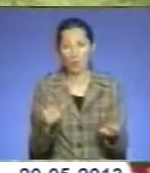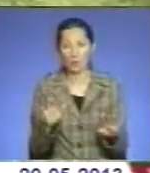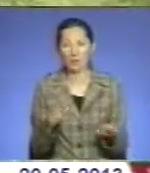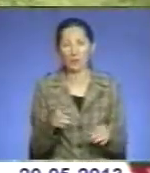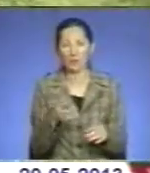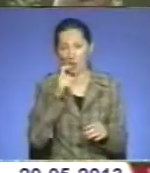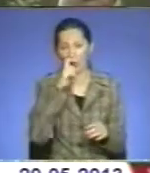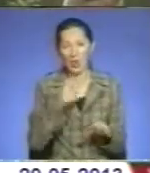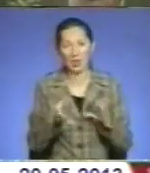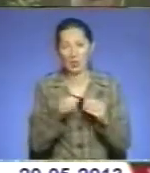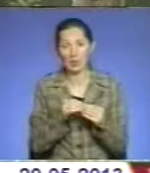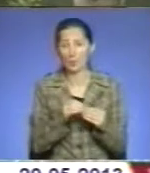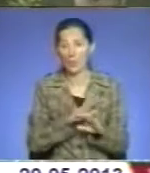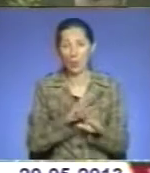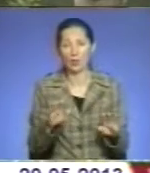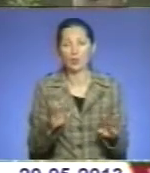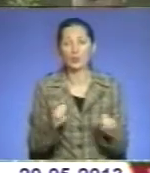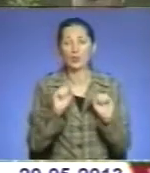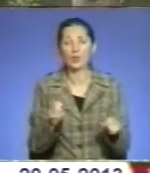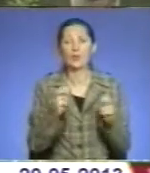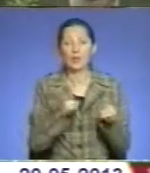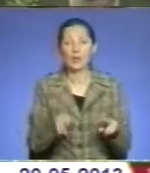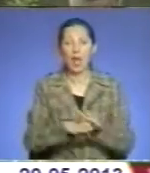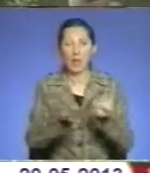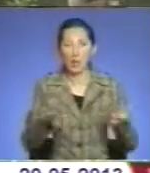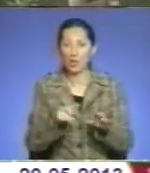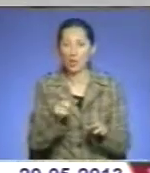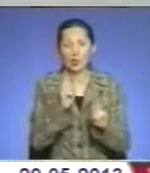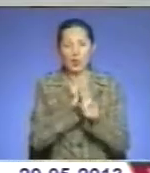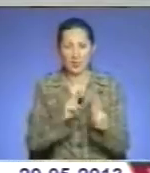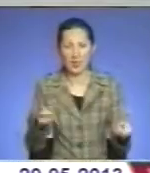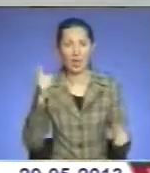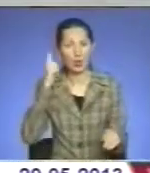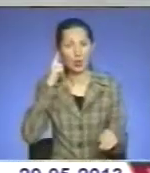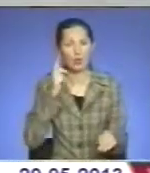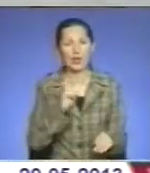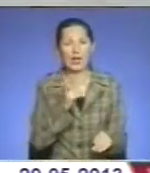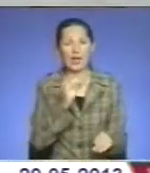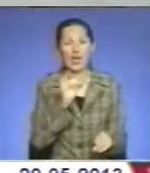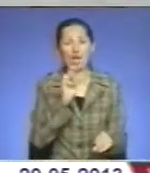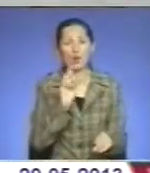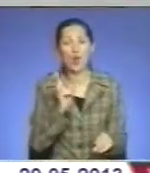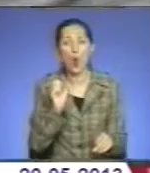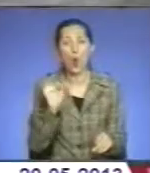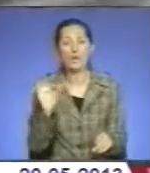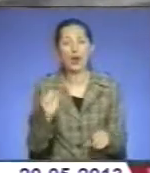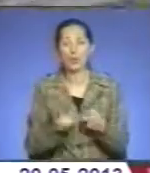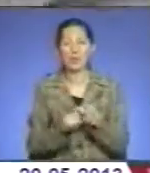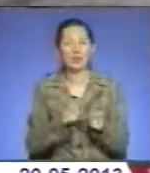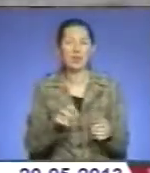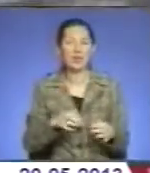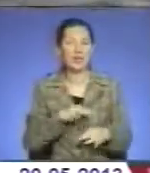негативних наслідків. Про можливі ризики на пляжі люди здебільшого не знали, та почувши про кишкову інфекцію, не лякаються. Крісна